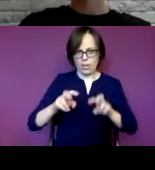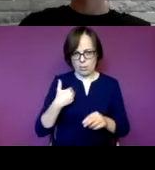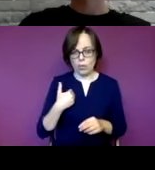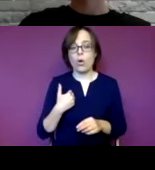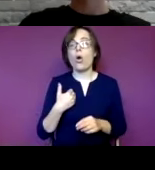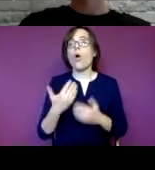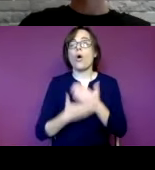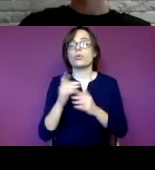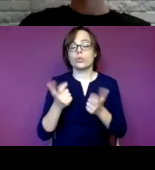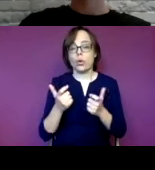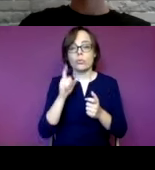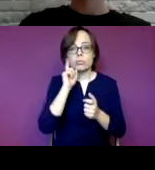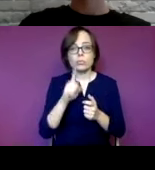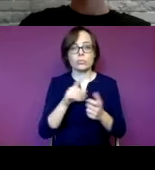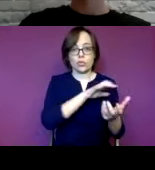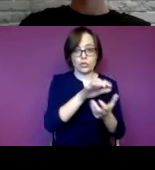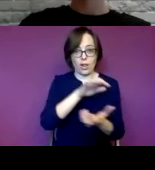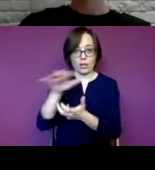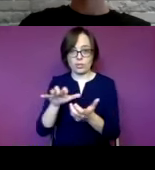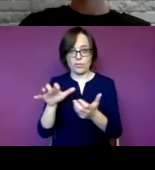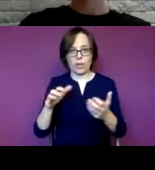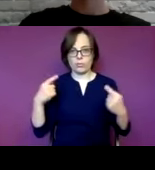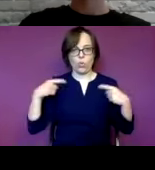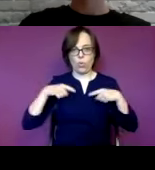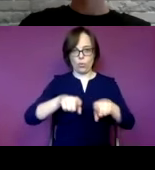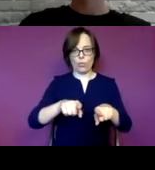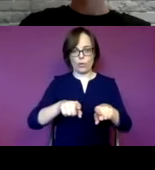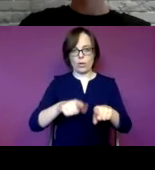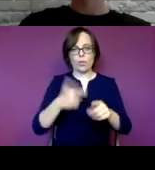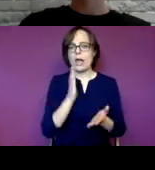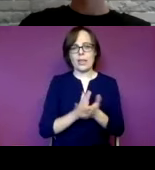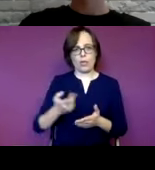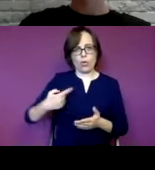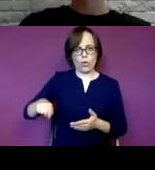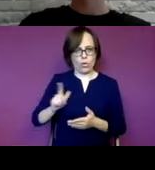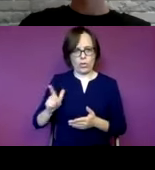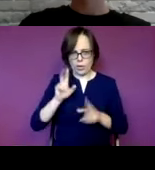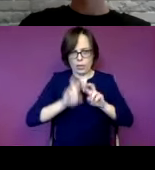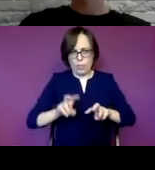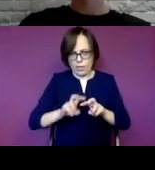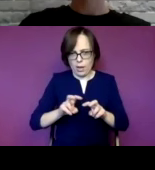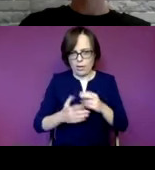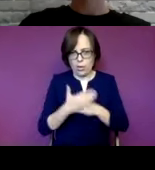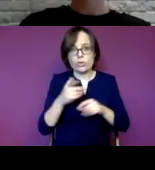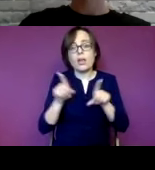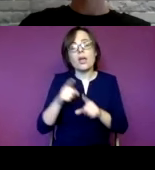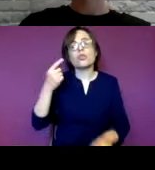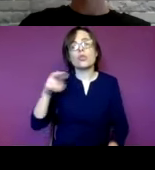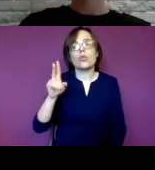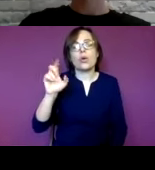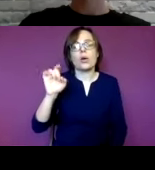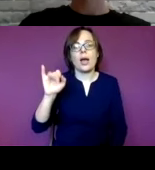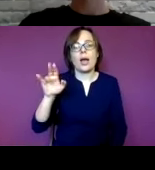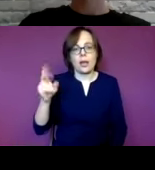żyją równolegle obok siebie. To nie są tylko nasze badania, też były inne badania, dr Kaganek na przykład,